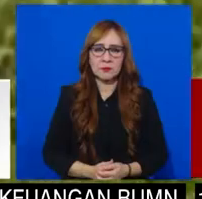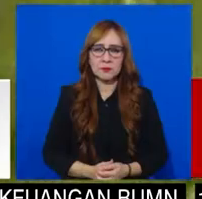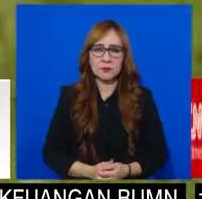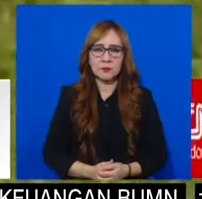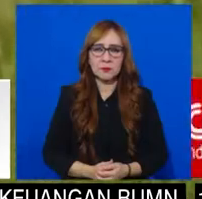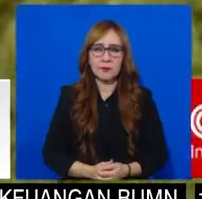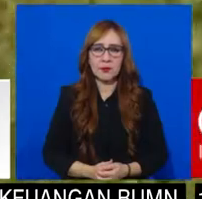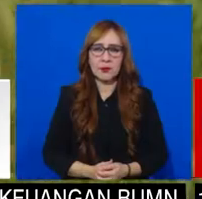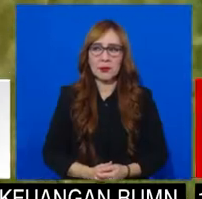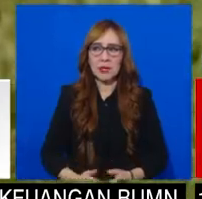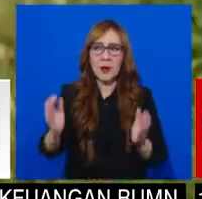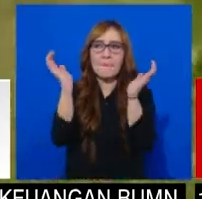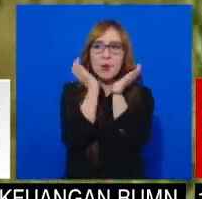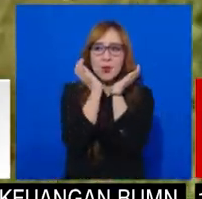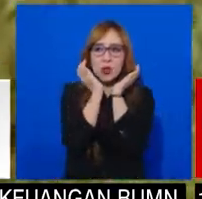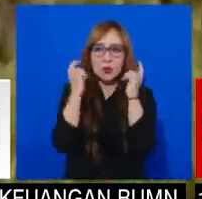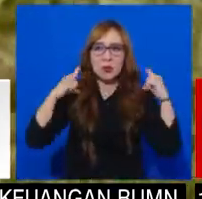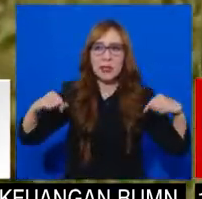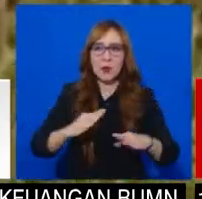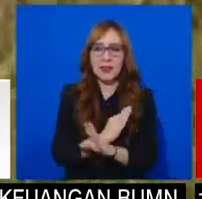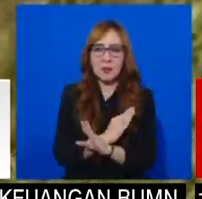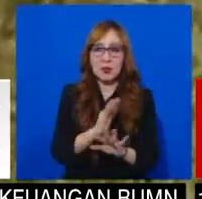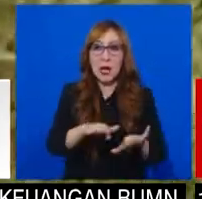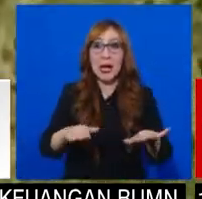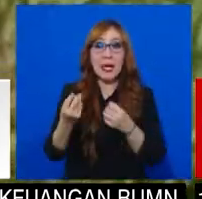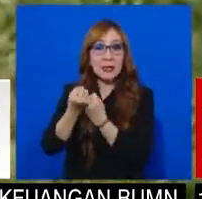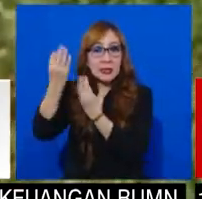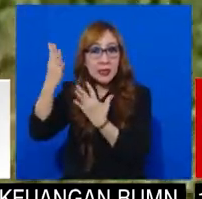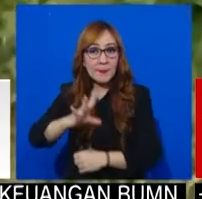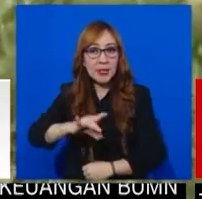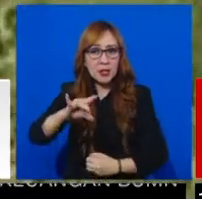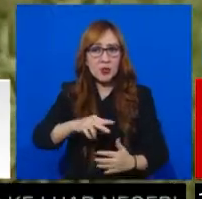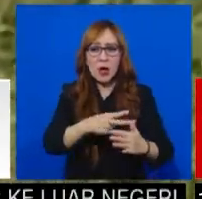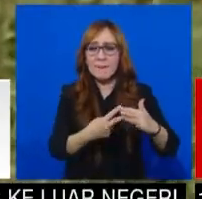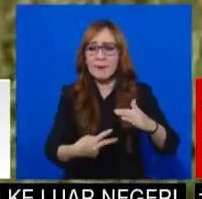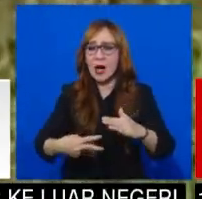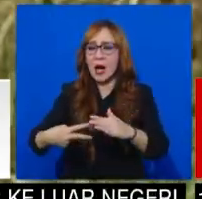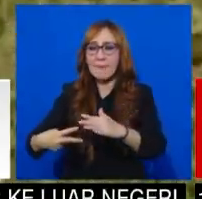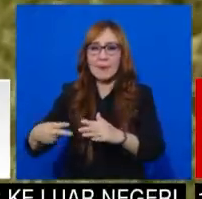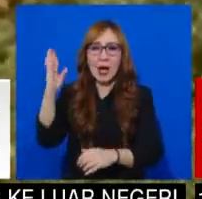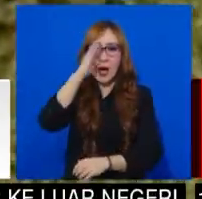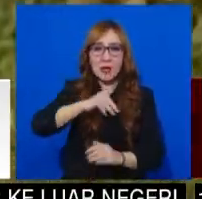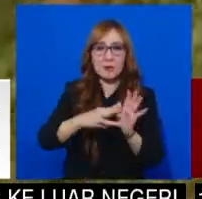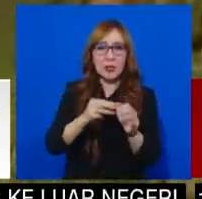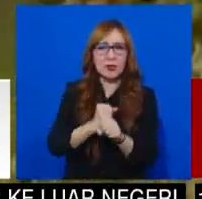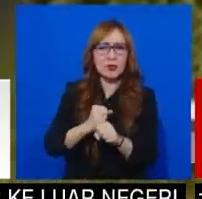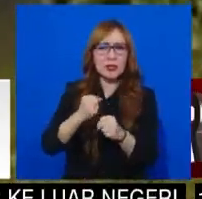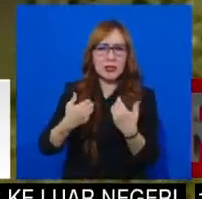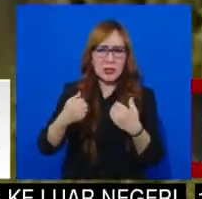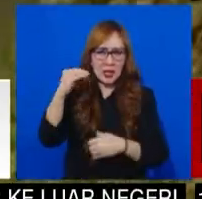Di Probolinggo, Jawa Timur, seorang santri ditemukan tewas mengambang di Sungai Rondo Dingo pada Minggu siang usai hilang selama